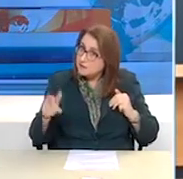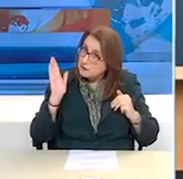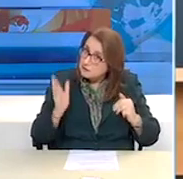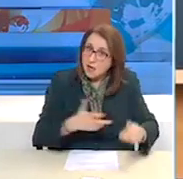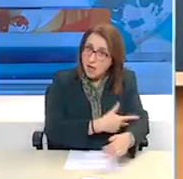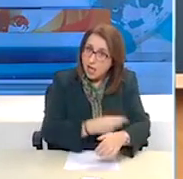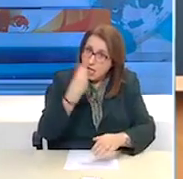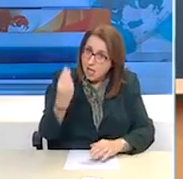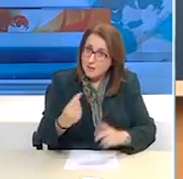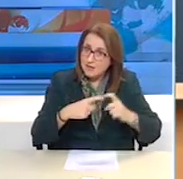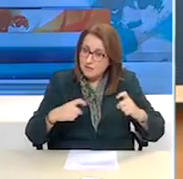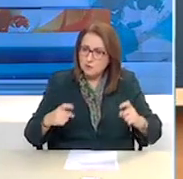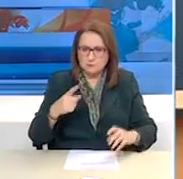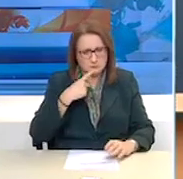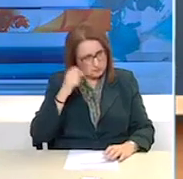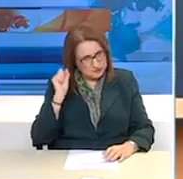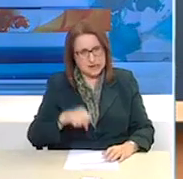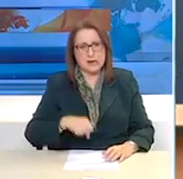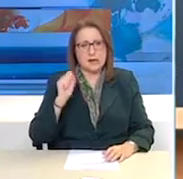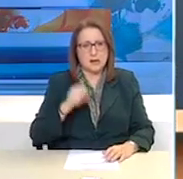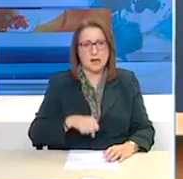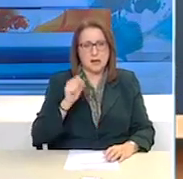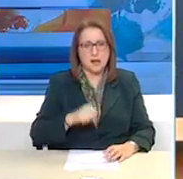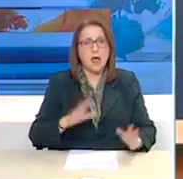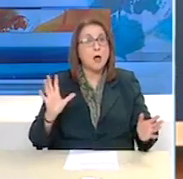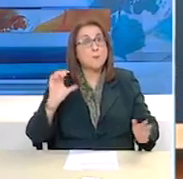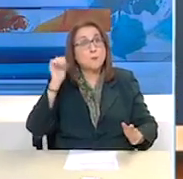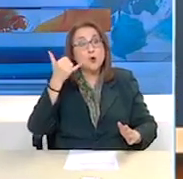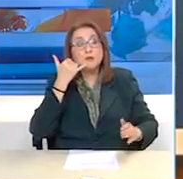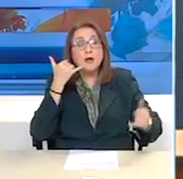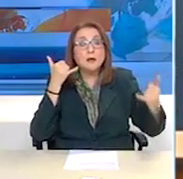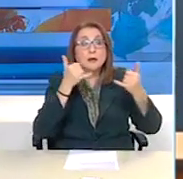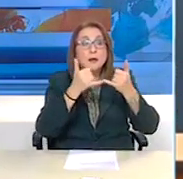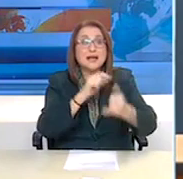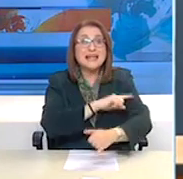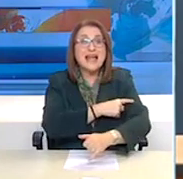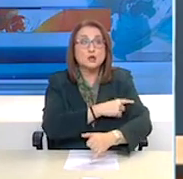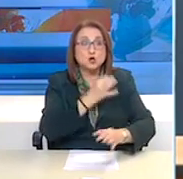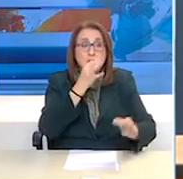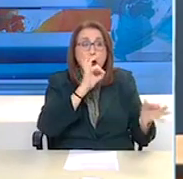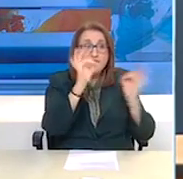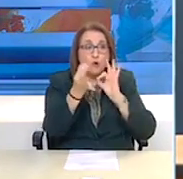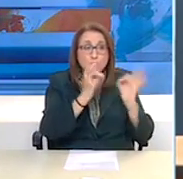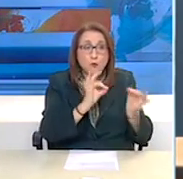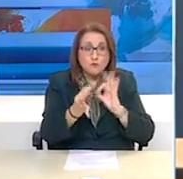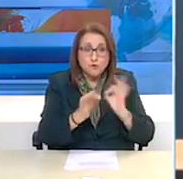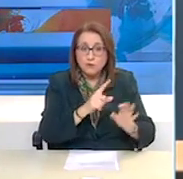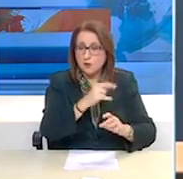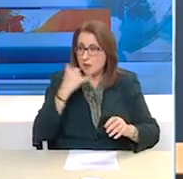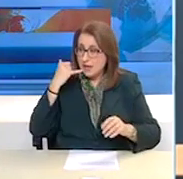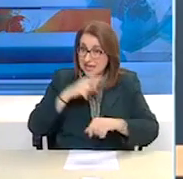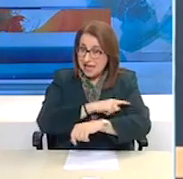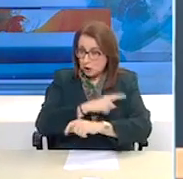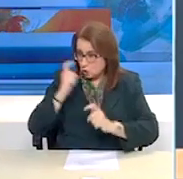Ναι, είναι σαφές αυτό ότι αυτές οι οδηγίες αφορούν ανθρώπους που κρίνει ο γιατρός ότι πρέπει να τληθεί περαιτέρω παρακολούθηση ή εργαστηριακός έλεγχος. Και